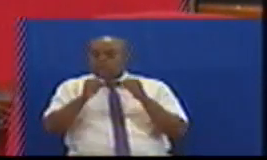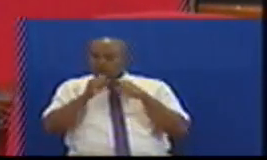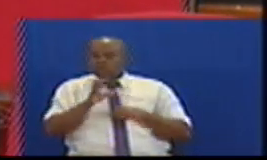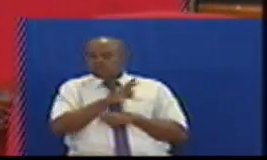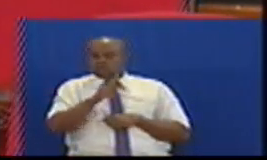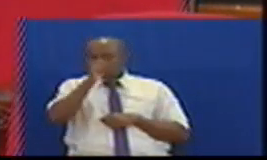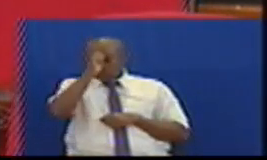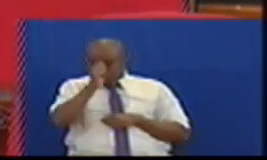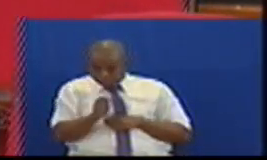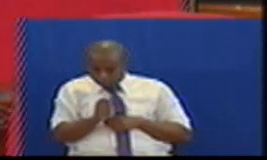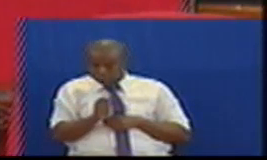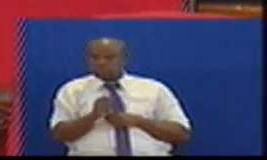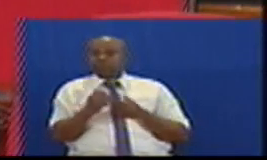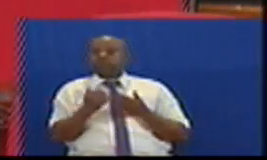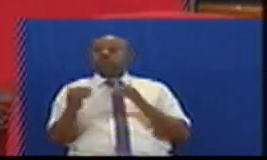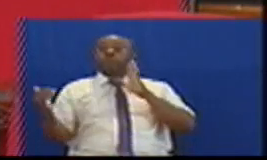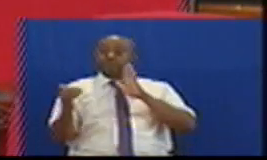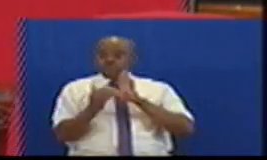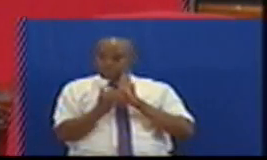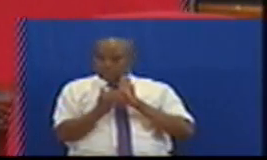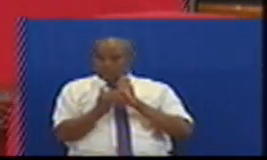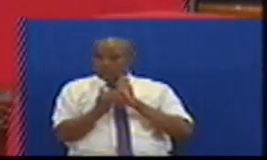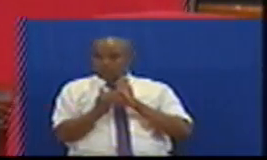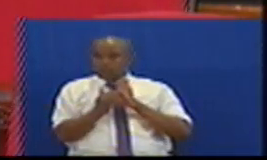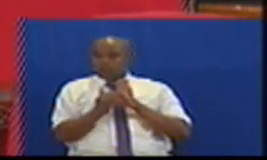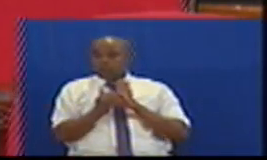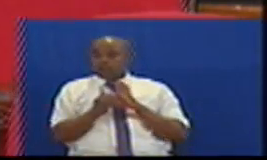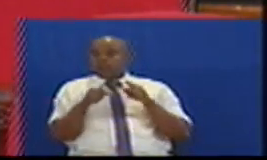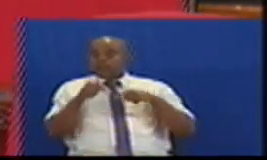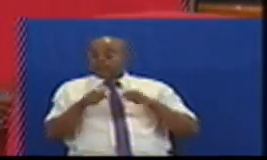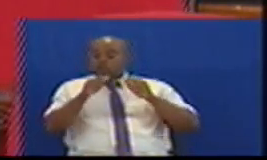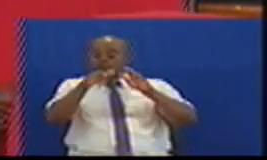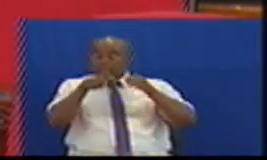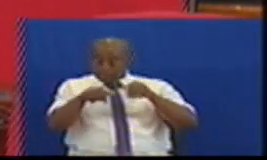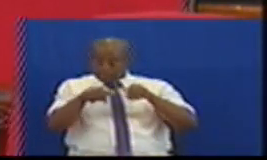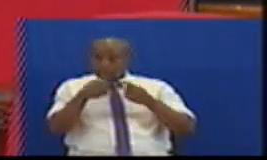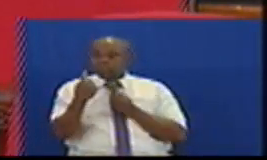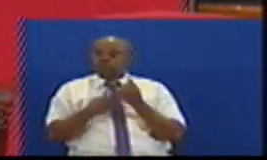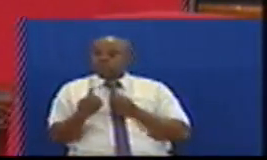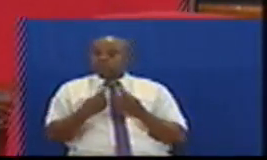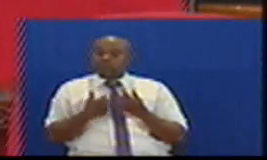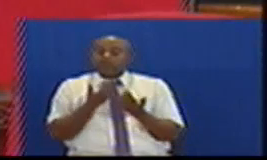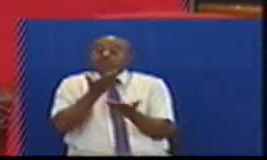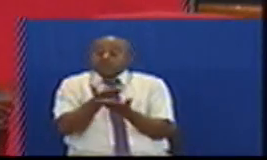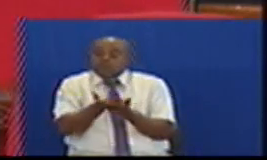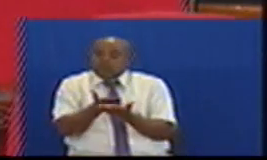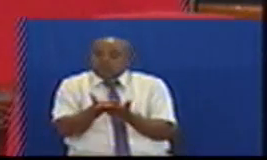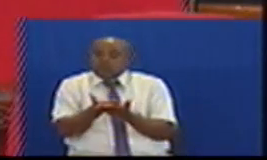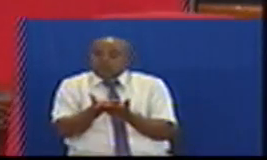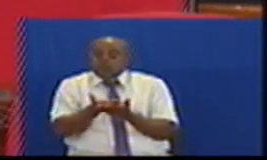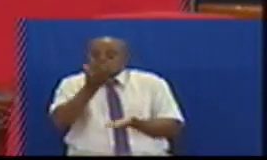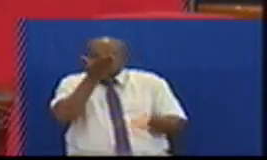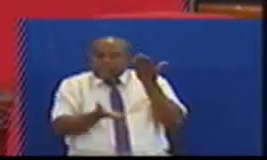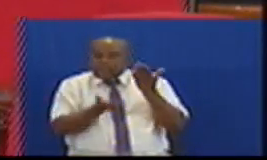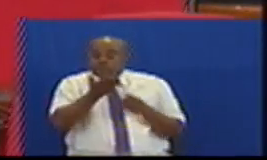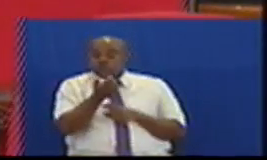kwa ujumla wake. Sasa leo Mheshimiwa Speaker tuko hapa bungeni tunajadili mapendekezo ya makadirio ya